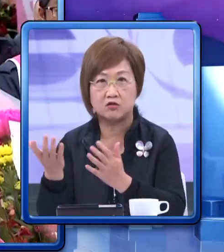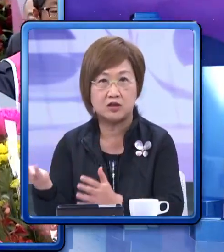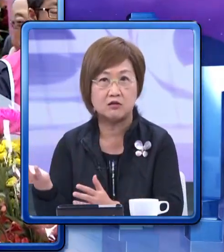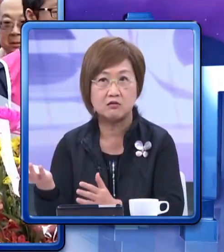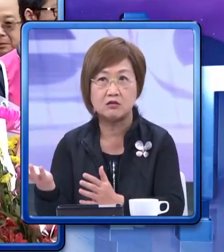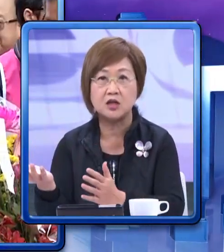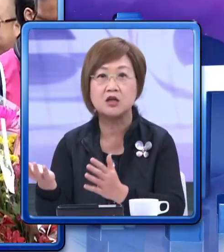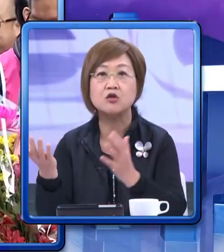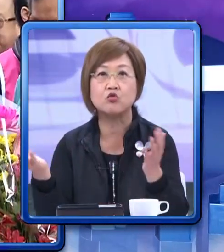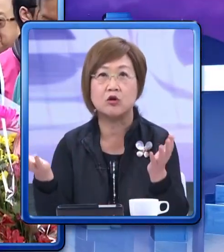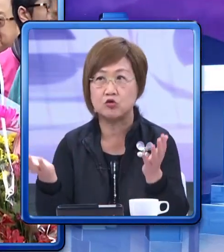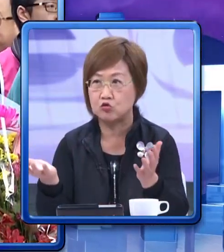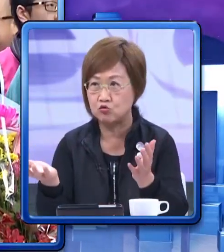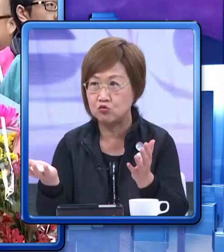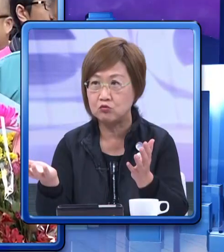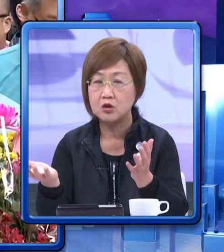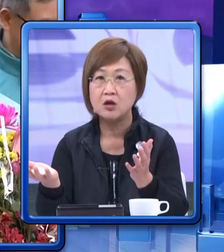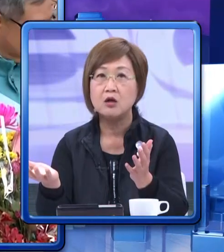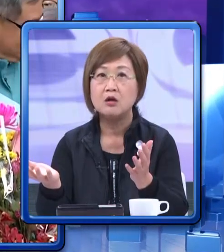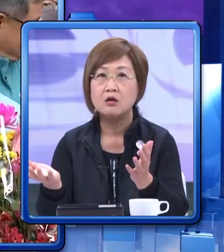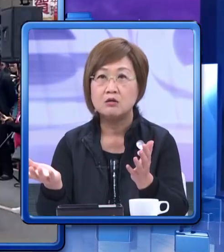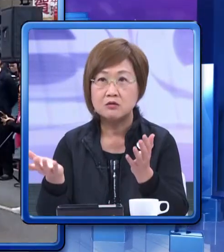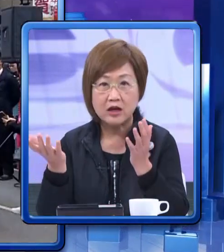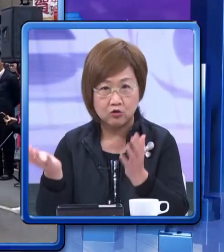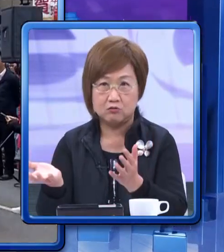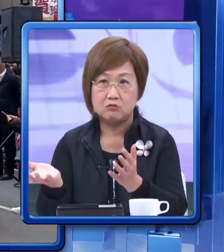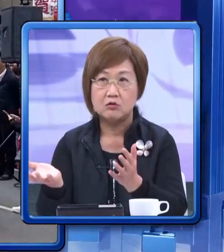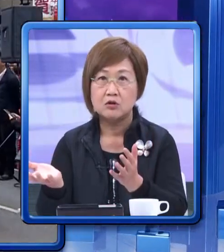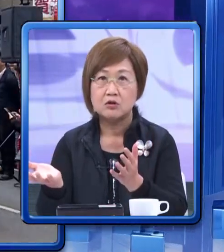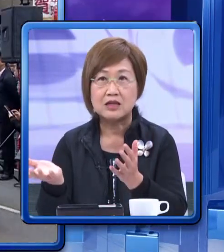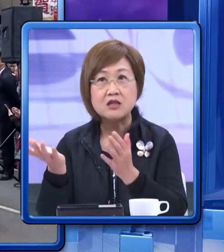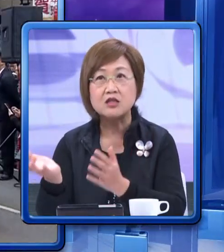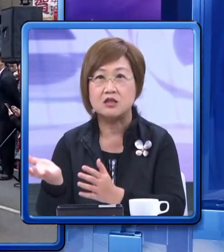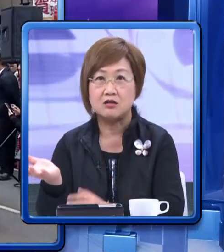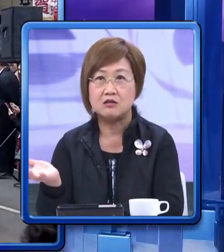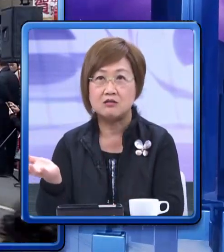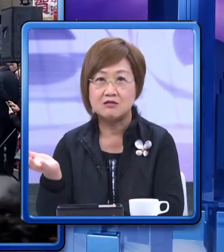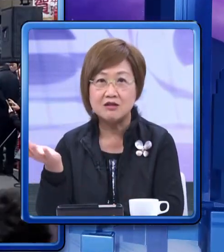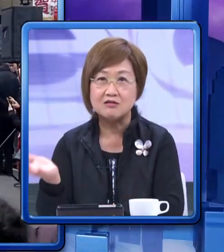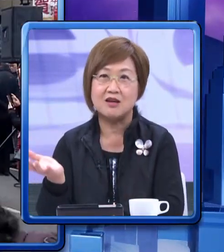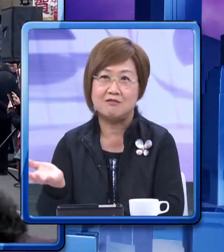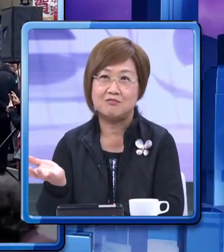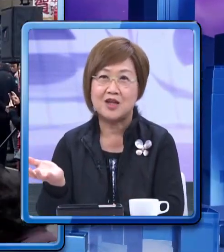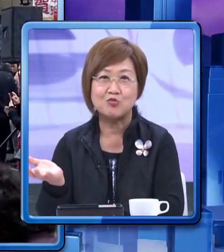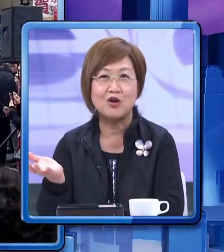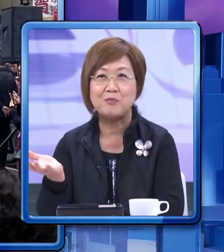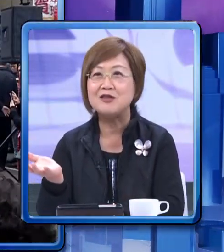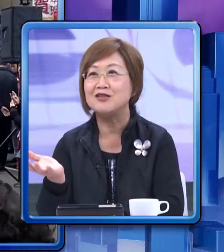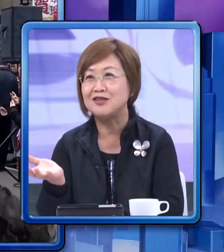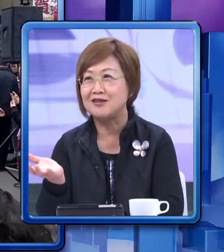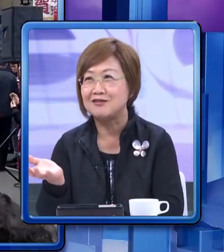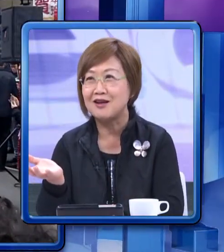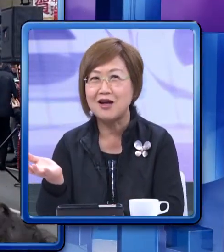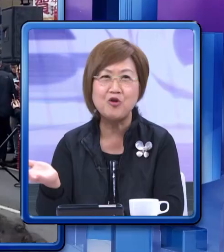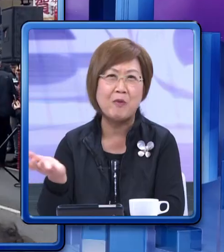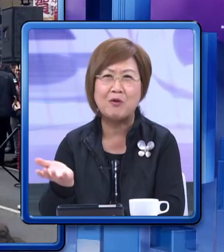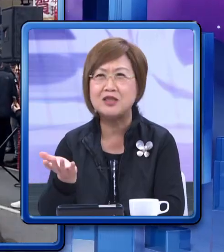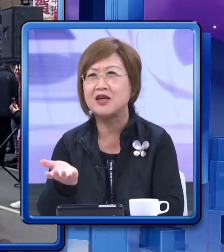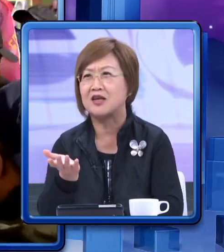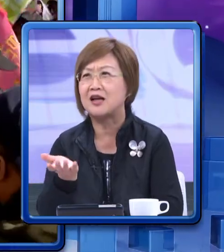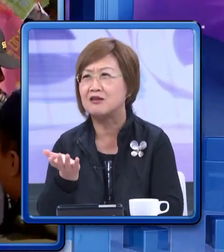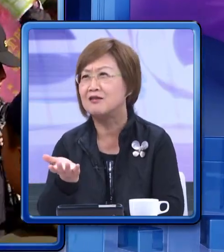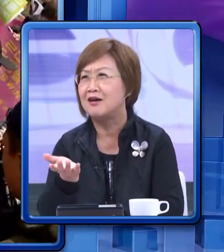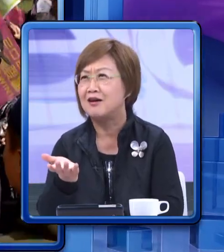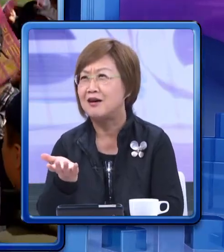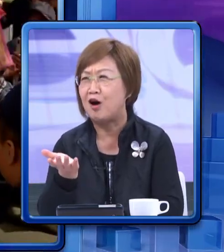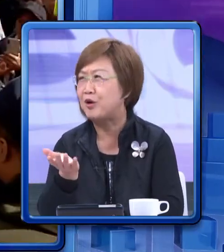继续挑战一个更重要的职务？再有，他自己任内他说要拼经济，但他600万